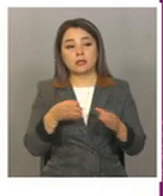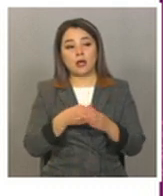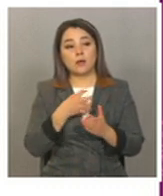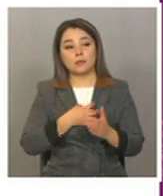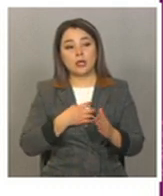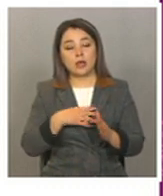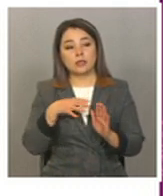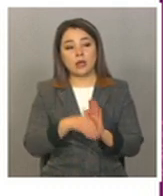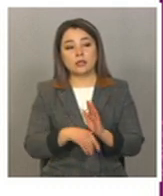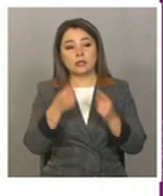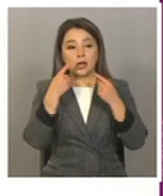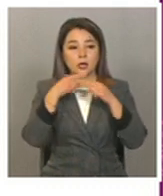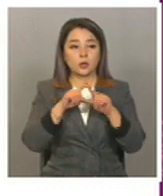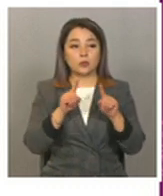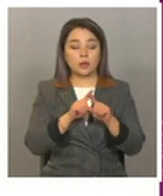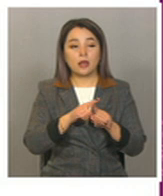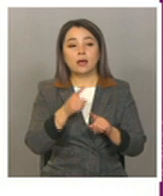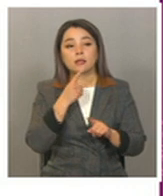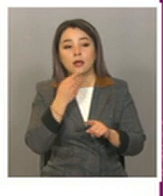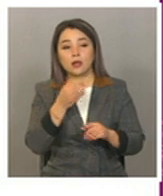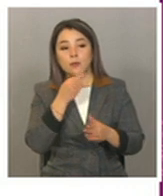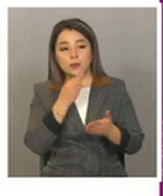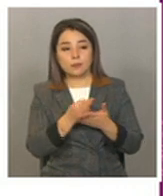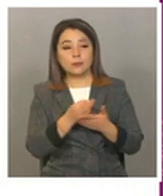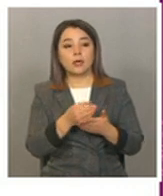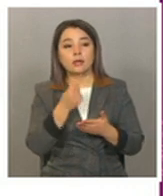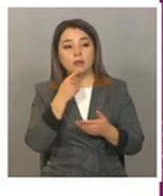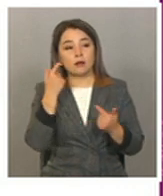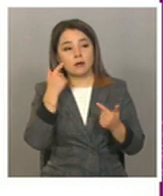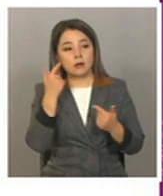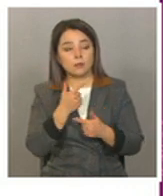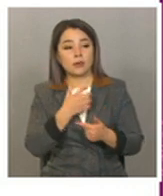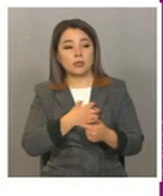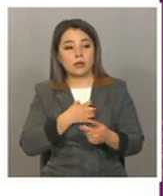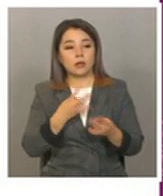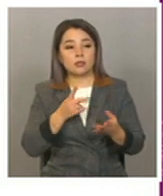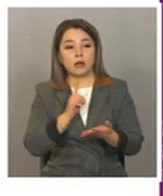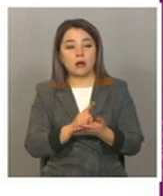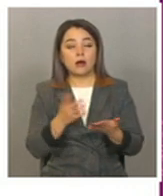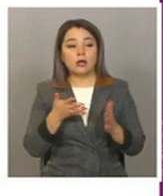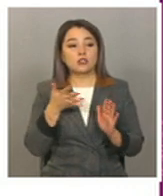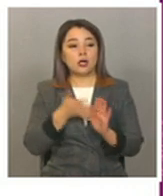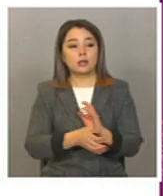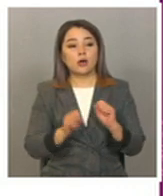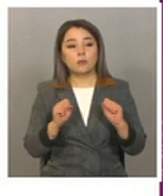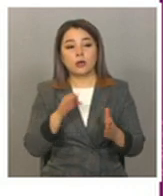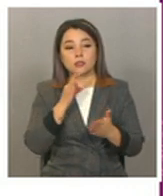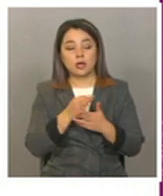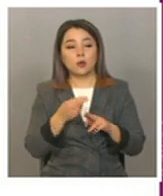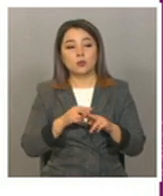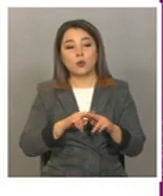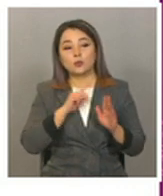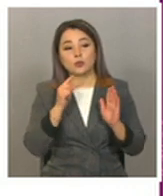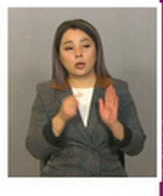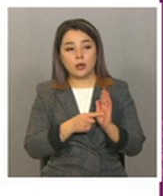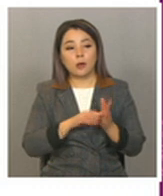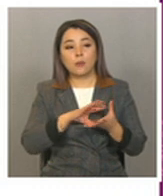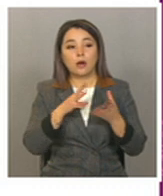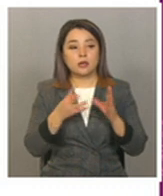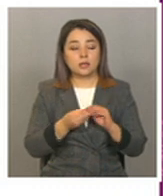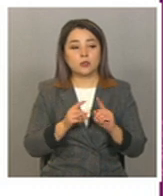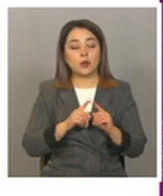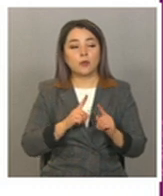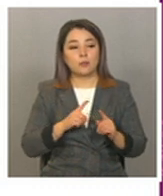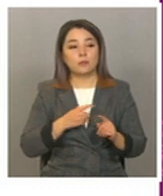негізделген технологияларды тіліміздің, тіл білімінің керегіне қалай жараталамыз деген сұрақ баршамызды